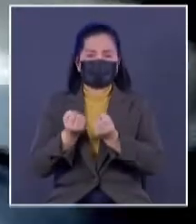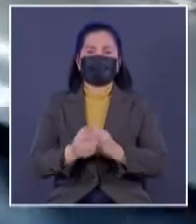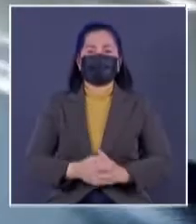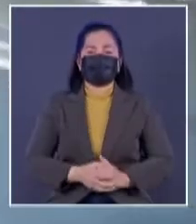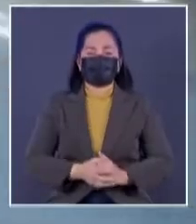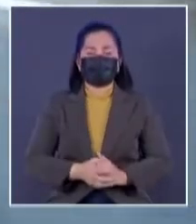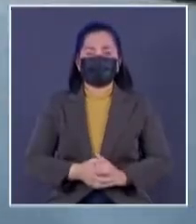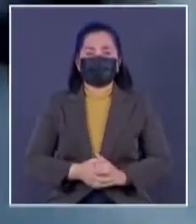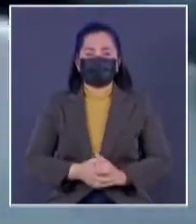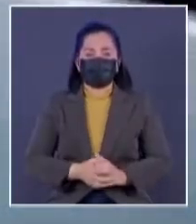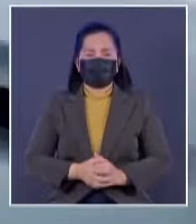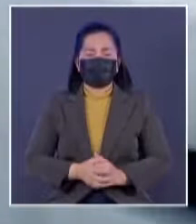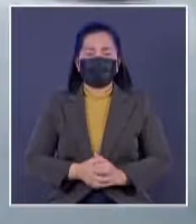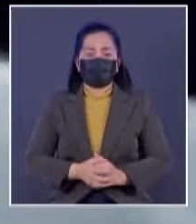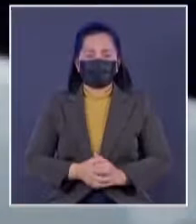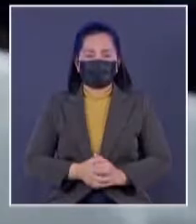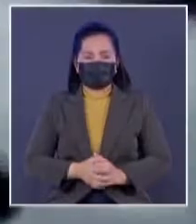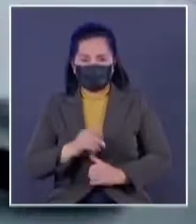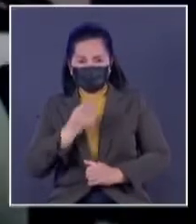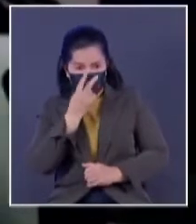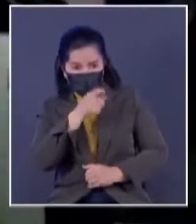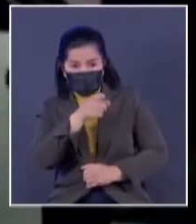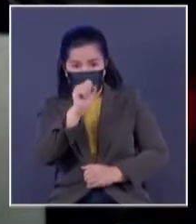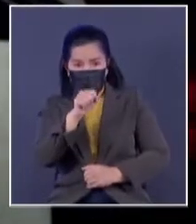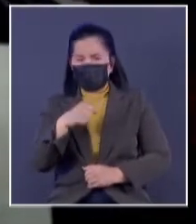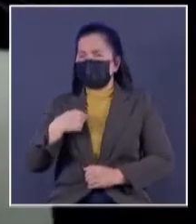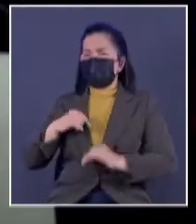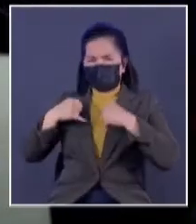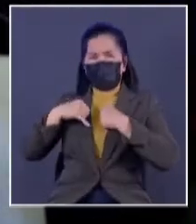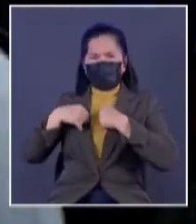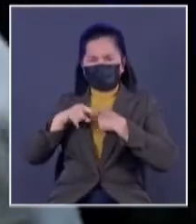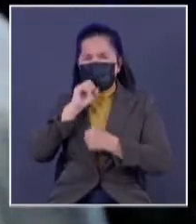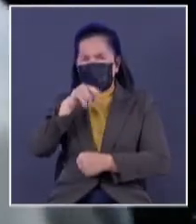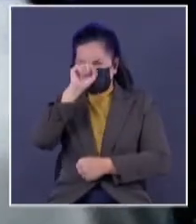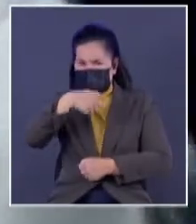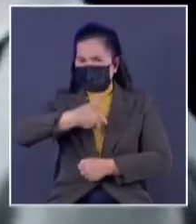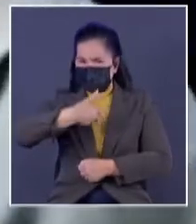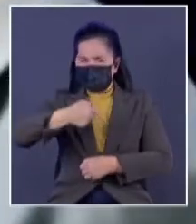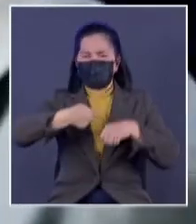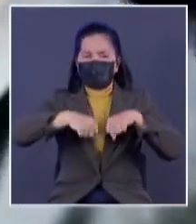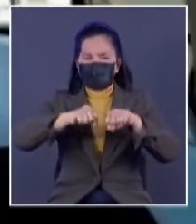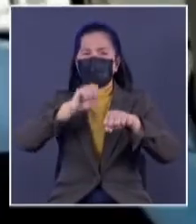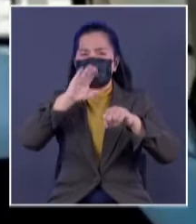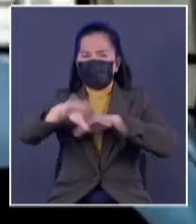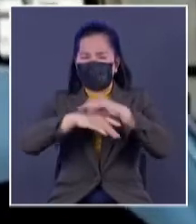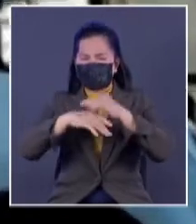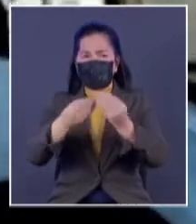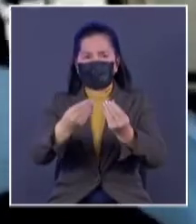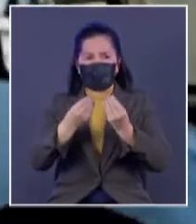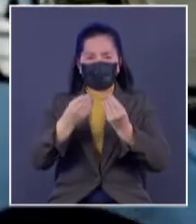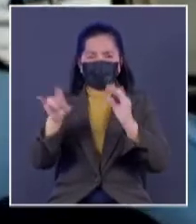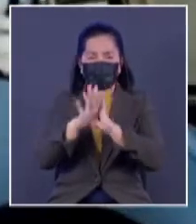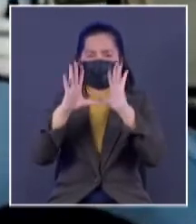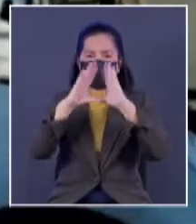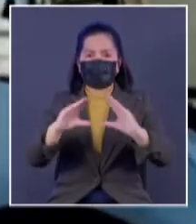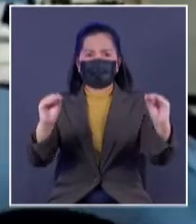คืนแล้วก็ชี้ตัวผู้ก่อเหตุด้วยว่าใช่เลยณรงค์พันธ์คนนี้แหละที่ยืมมอเตอร์ไซค์ผมไปบอกว่าจะไปเอาหลักฐานแล้วไม่กลับมาอีกเ